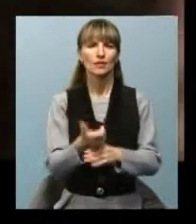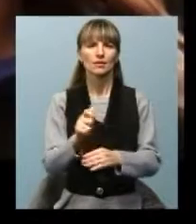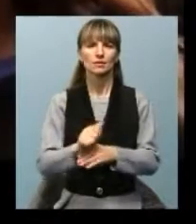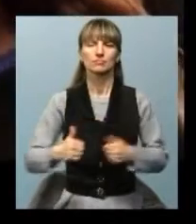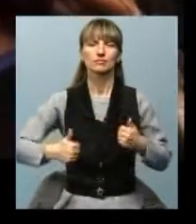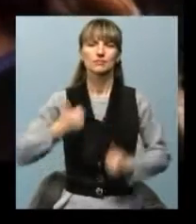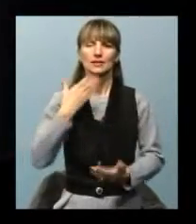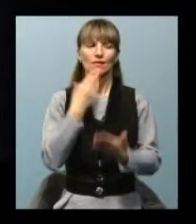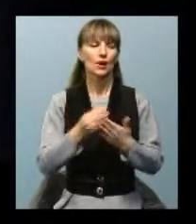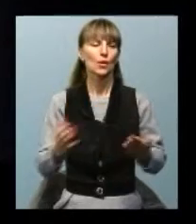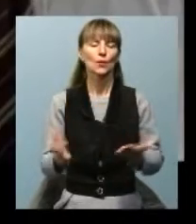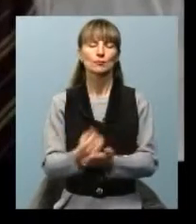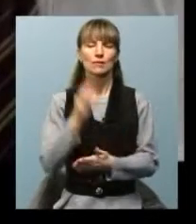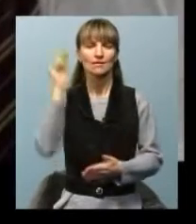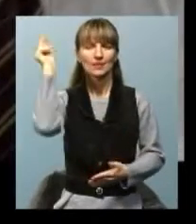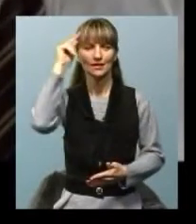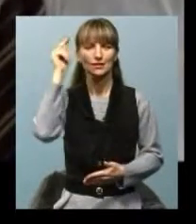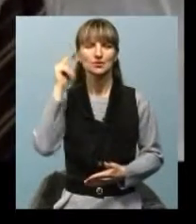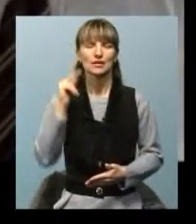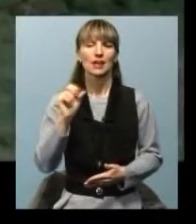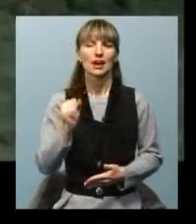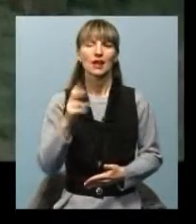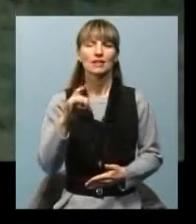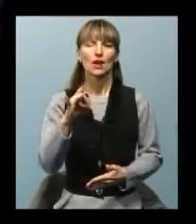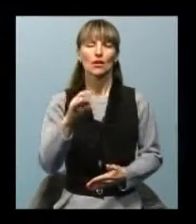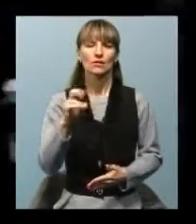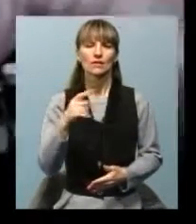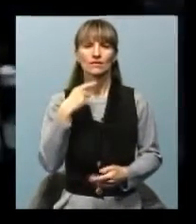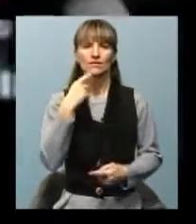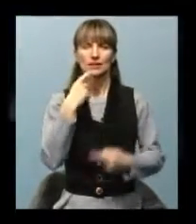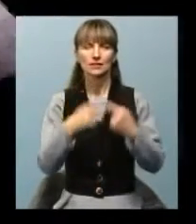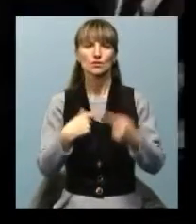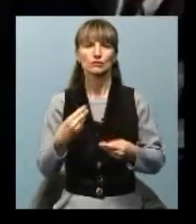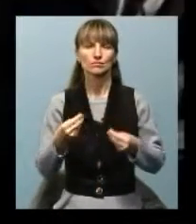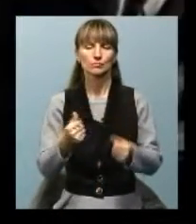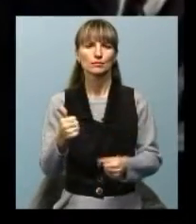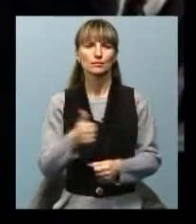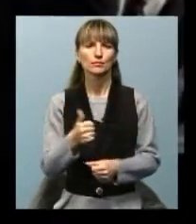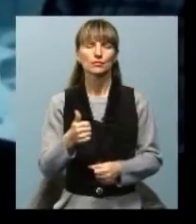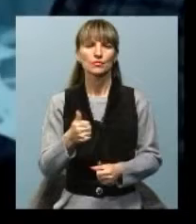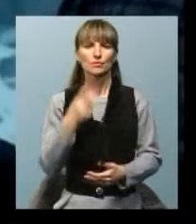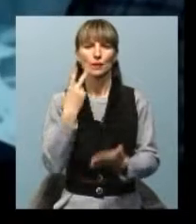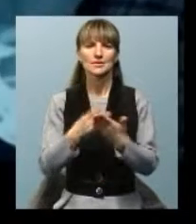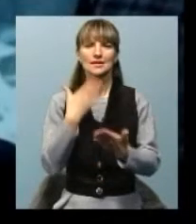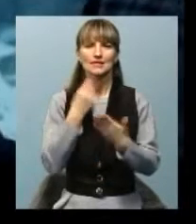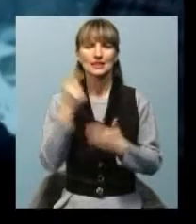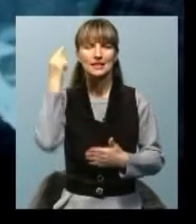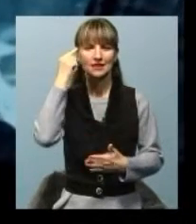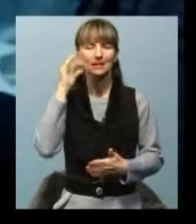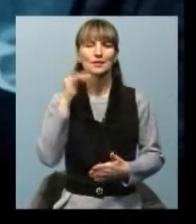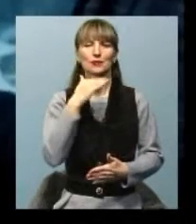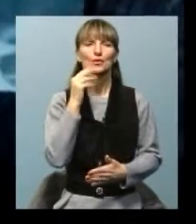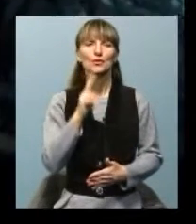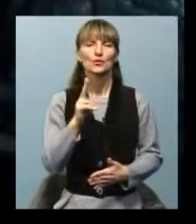пишається своїми успіхами в навчанні. А на уроках завжди прагне відповісти першою і виділитися своїм знаннями, і що багато